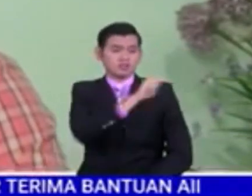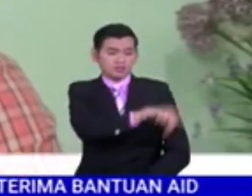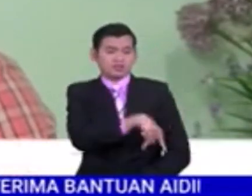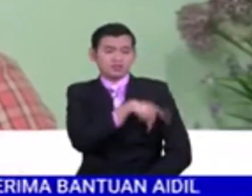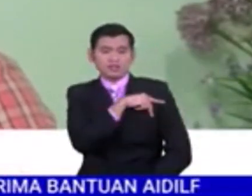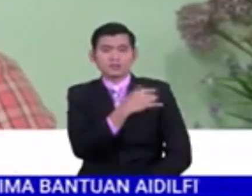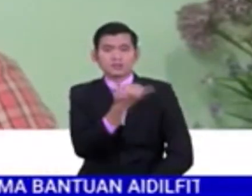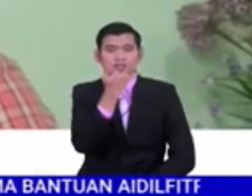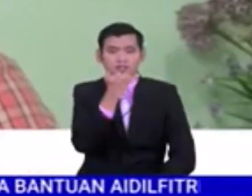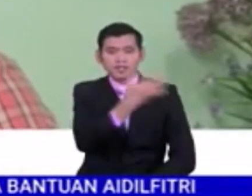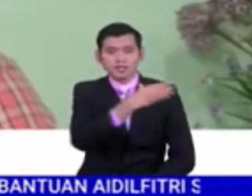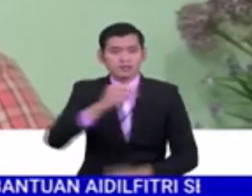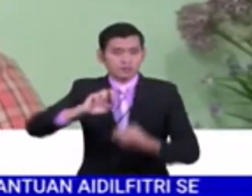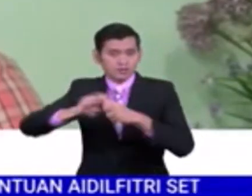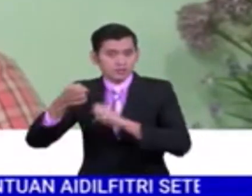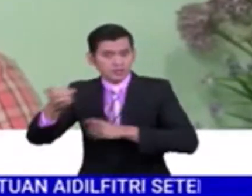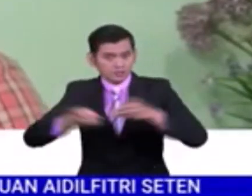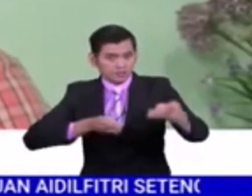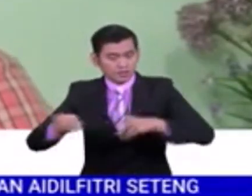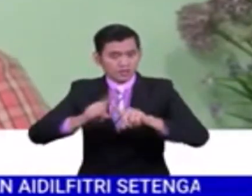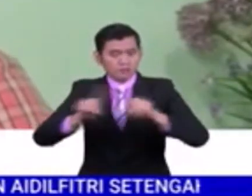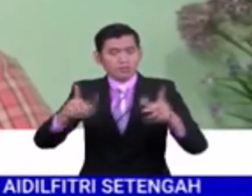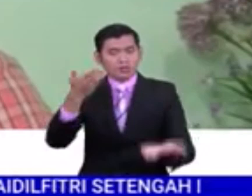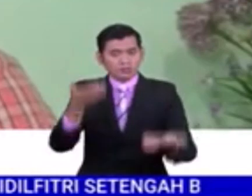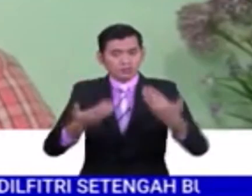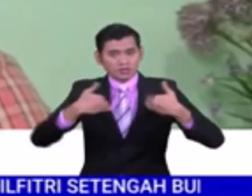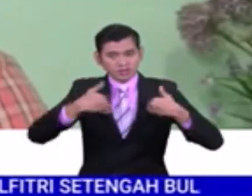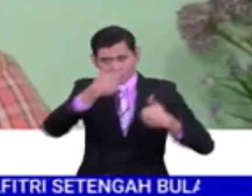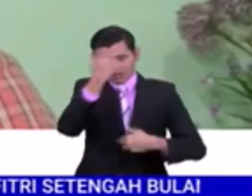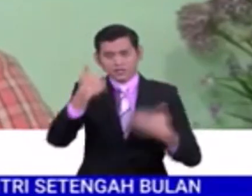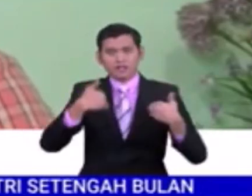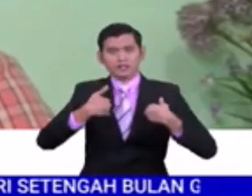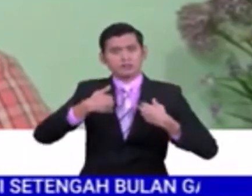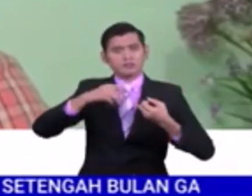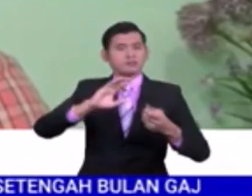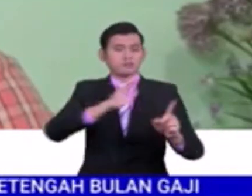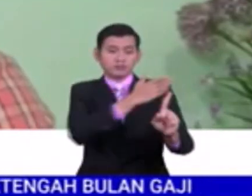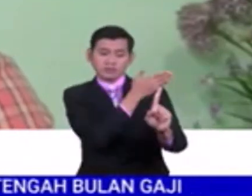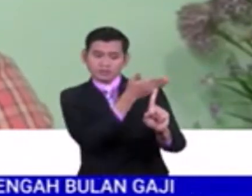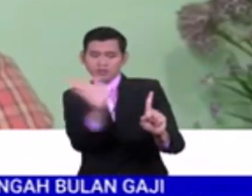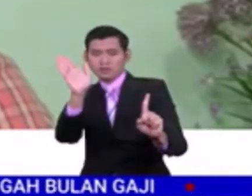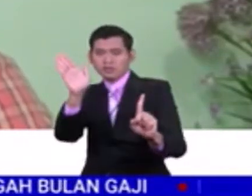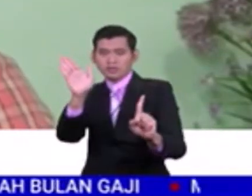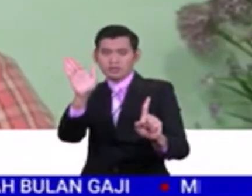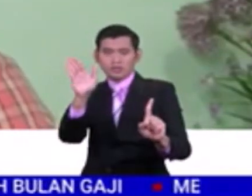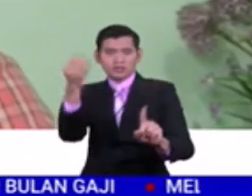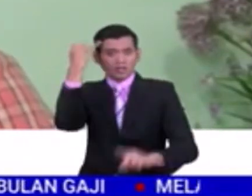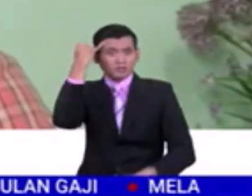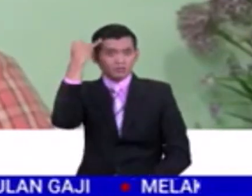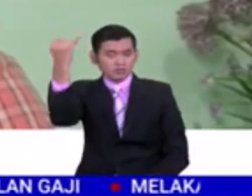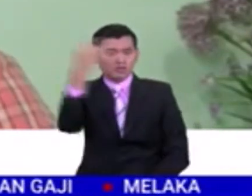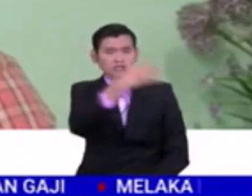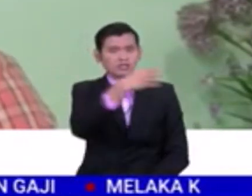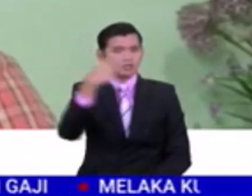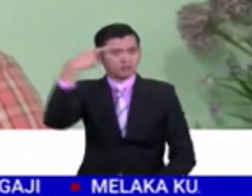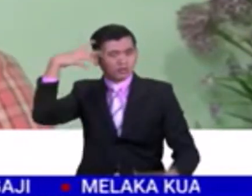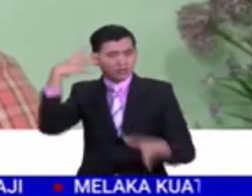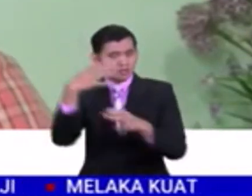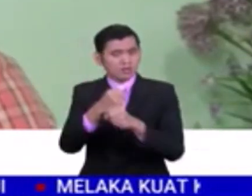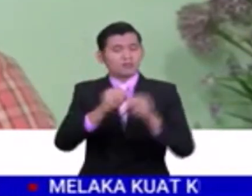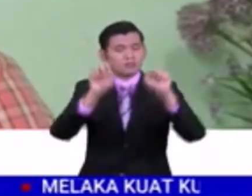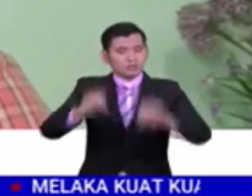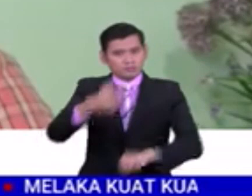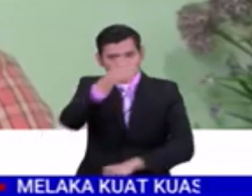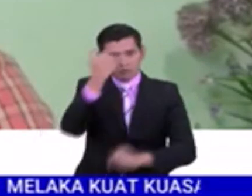salah masalah disiplin, tapi pertentangan dalam pendirian, pertentangan dalam ideologi dan pendapat juga boleh